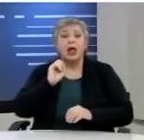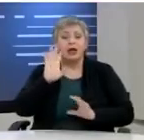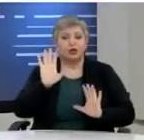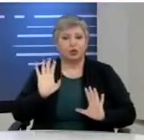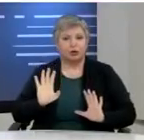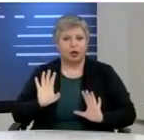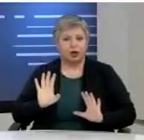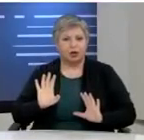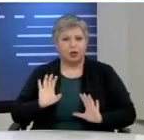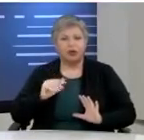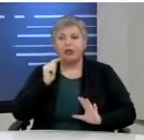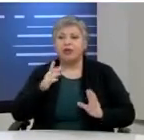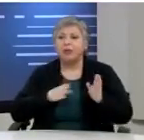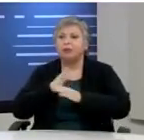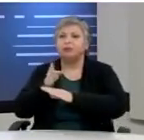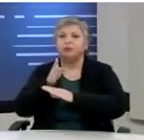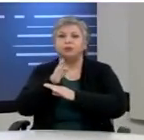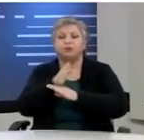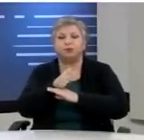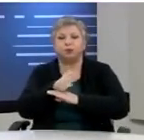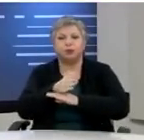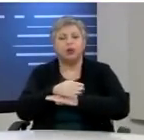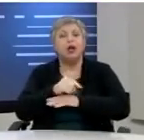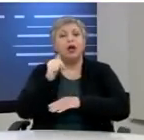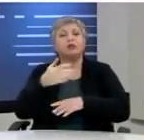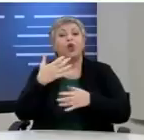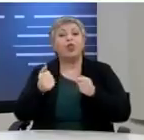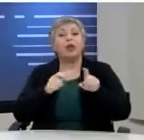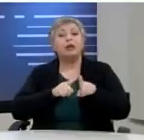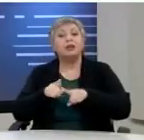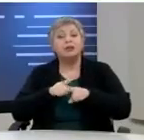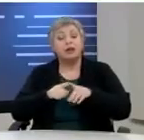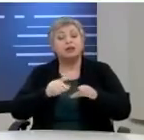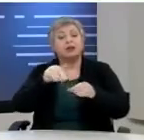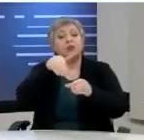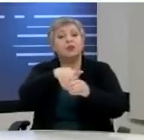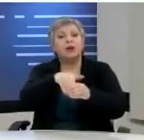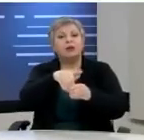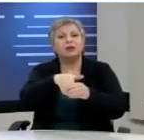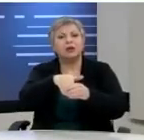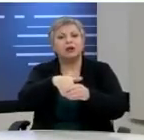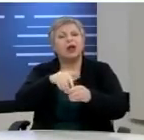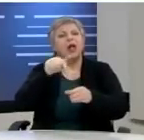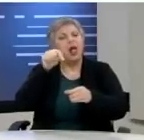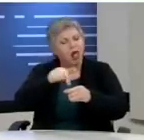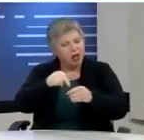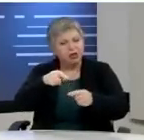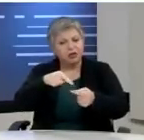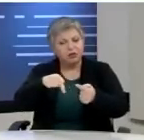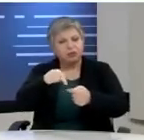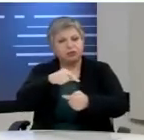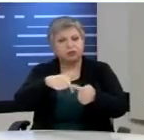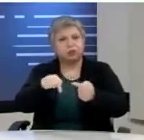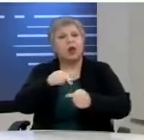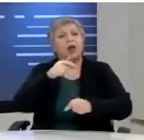διεθνείς οργανισμούς, αλλά θα αφορά και το εσωτερικό της χώρας, όπου αναγκάζονται, αλλάζουν το